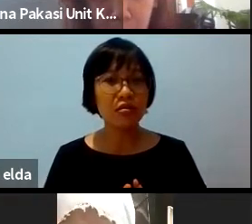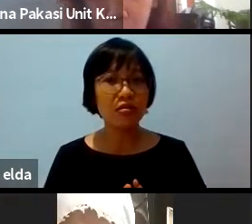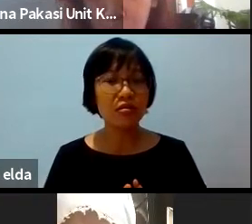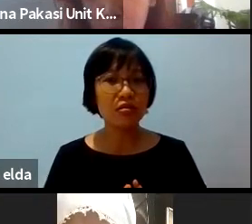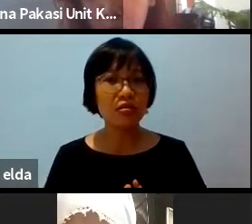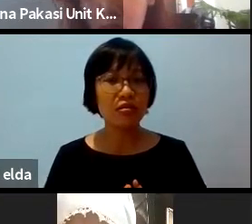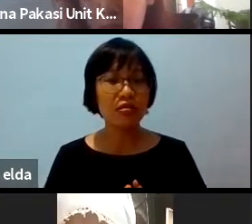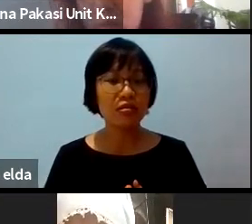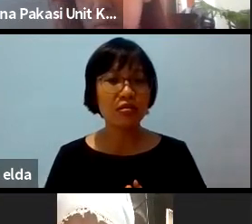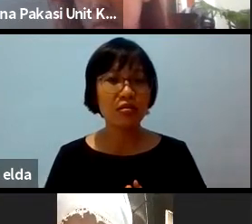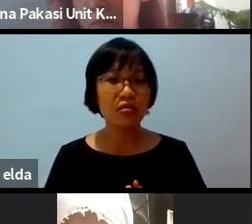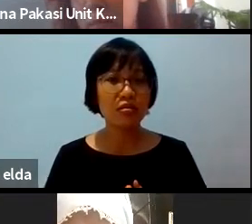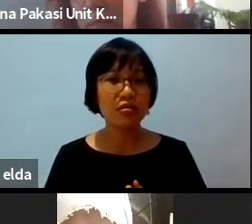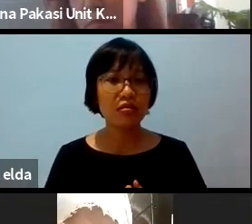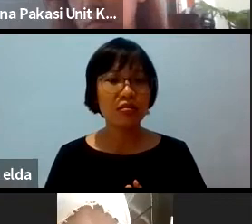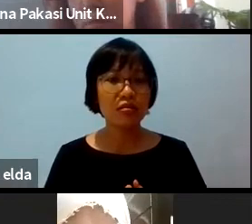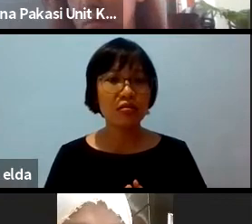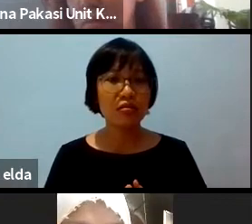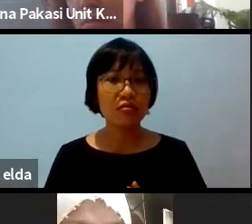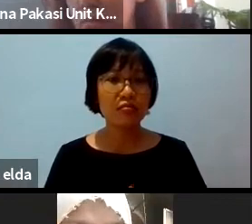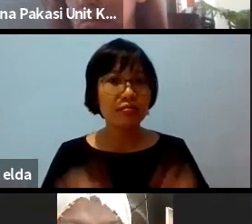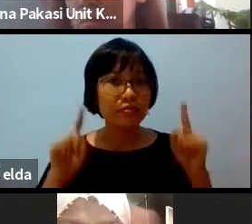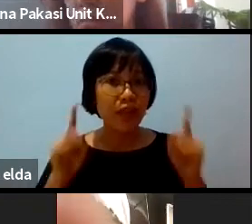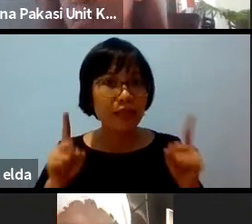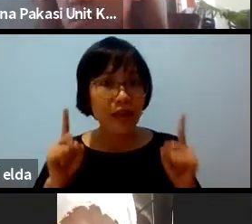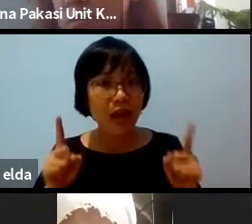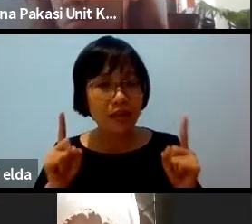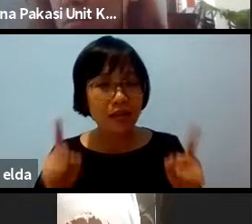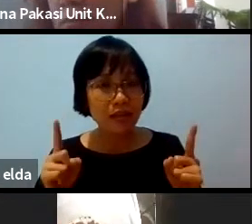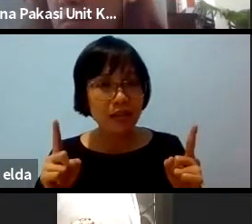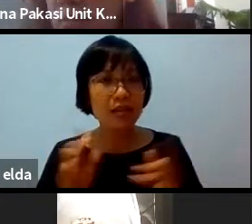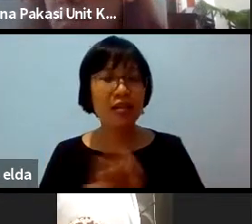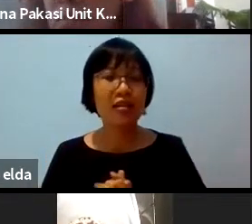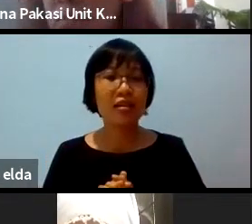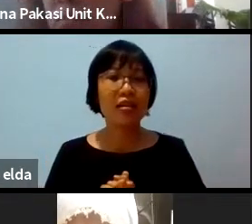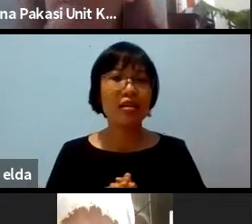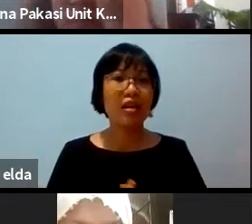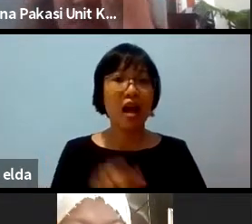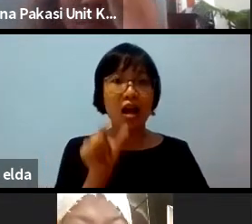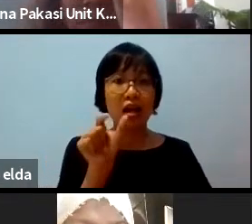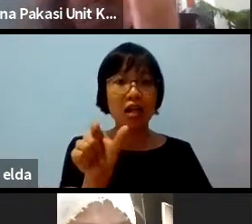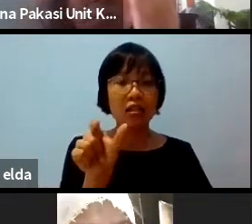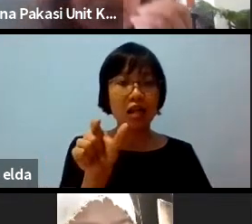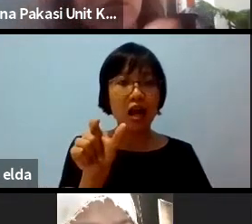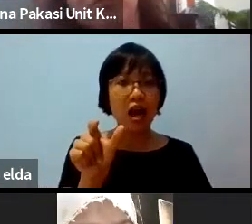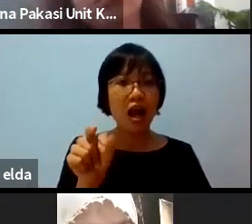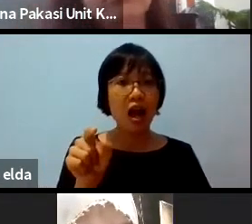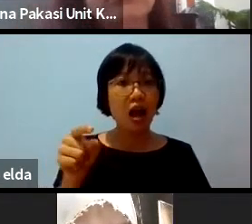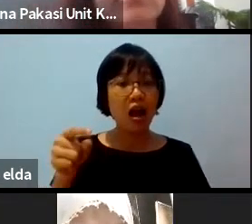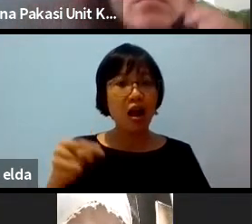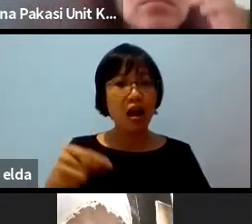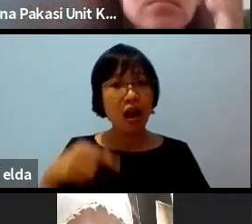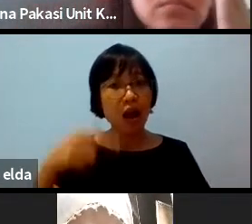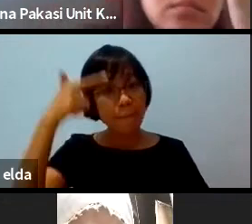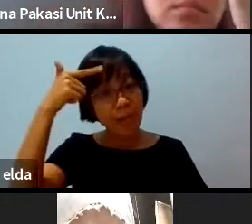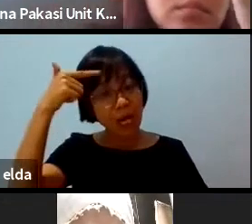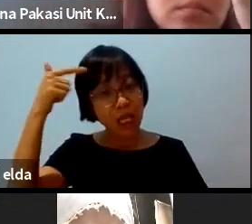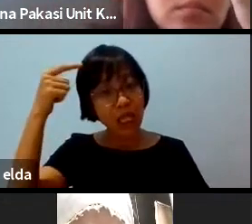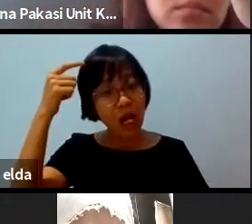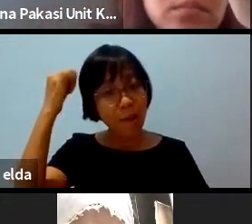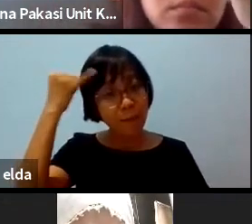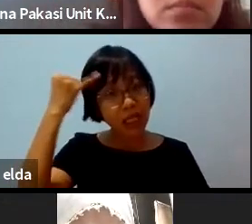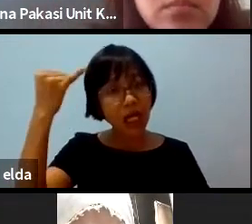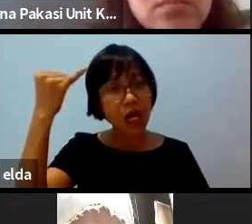menyebutkan bahwa hati-hati loh dengan kata pengetahuan dan kata riset, karena buat kalangan indigenous,